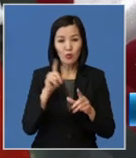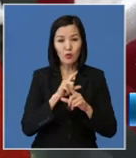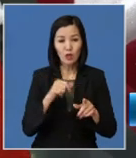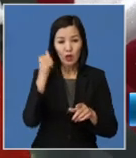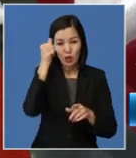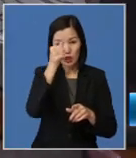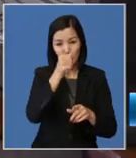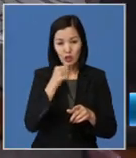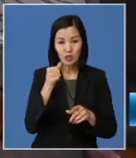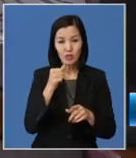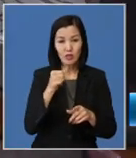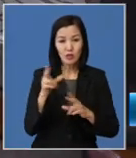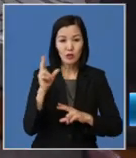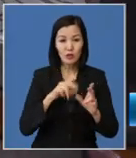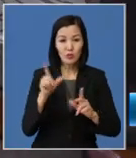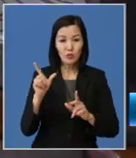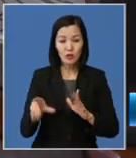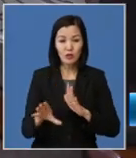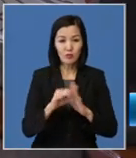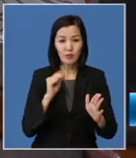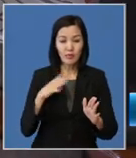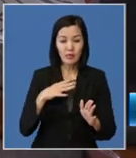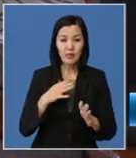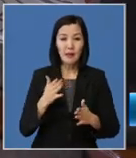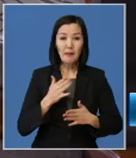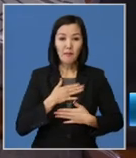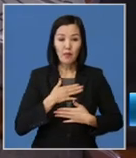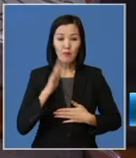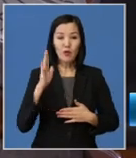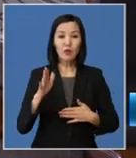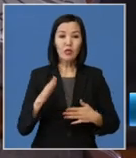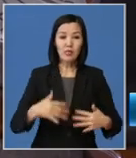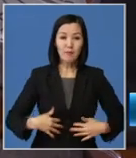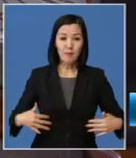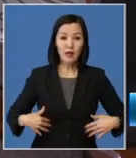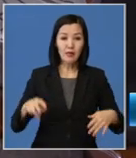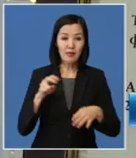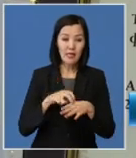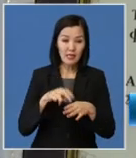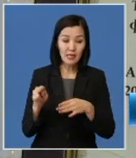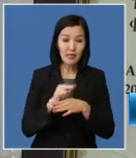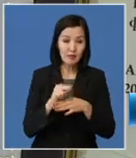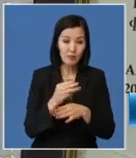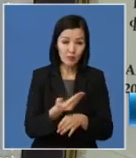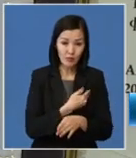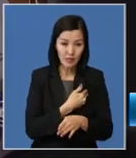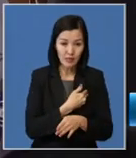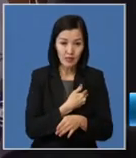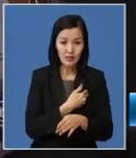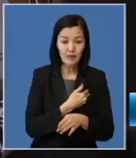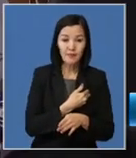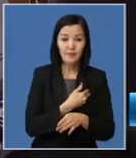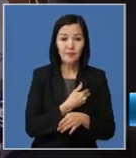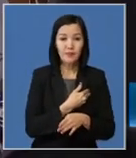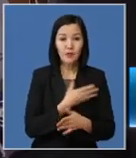студенті атанды. Сұлтан, мама, мен болашақта ветврач болған бойдым, малдарды емдегім келеді деп сөйлеп айтты. Бірақ